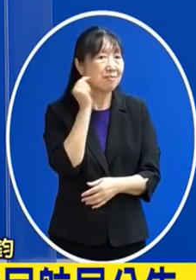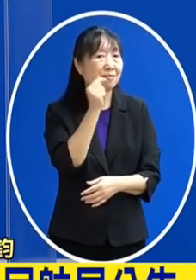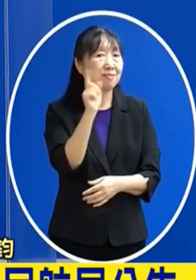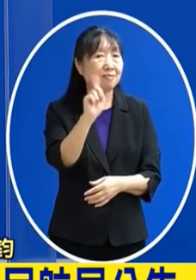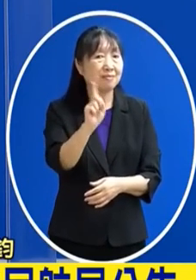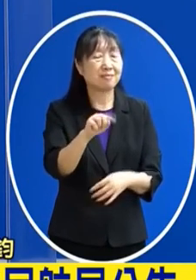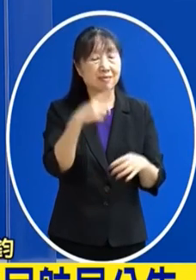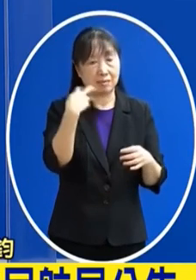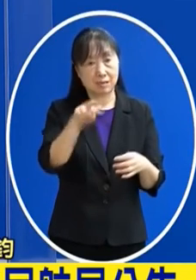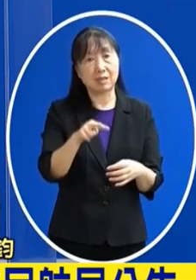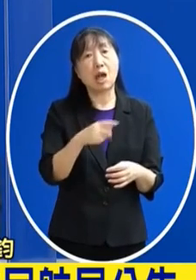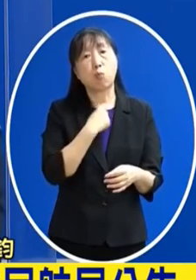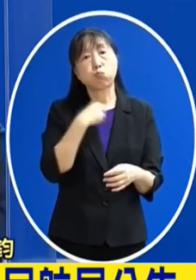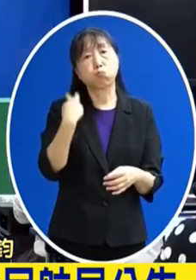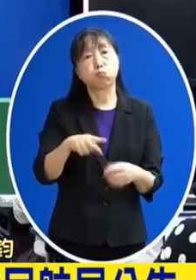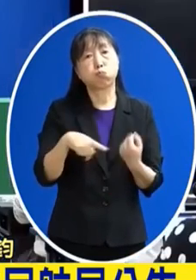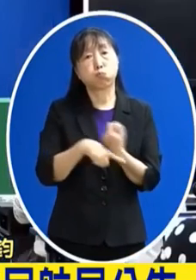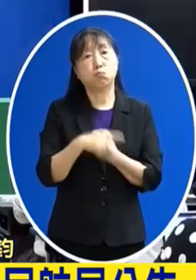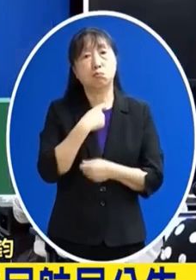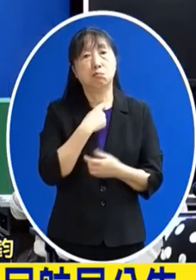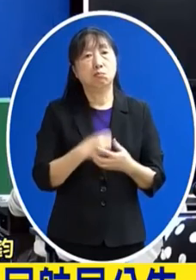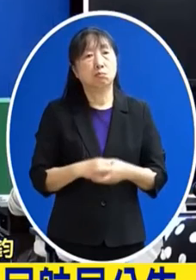调查的空间。